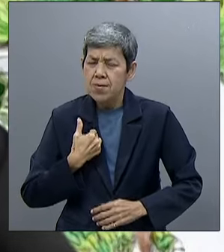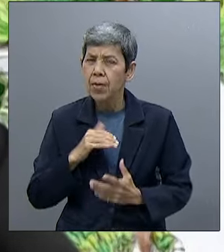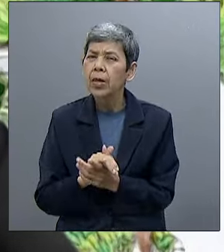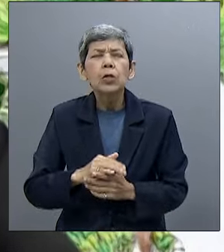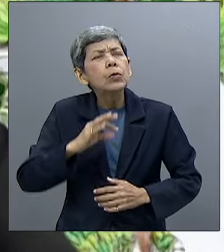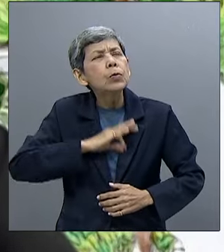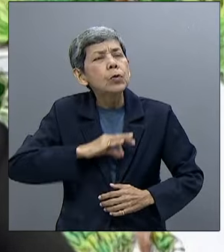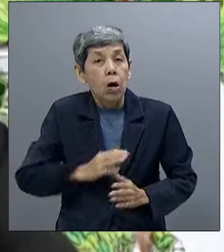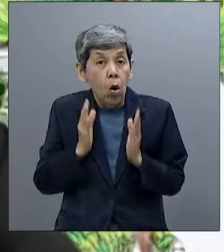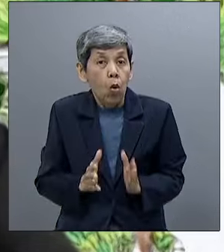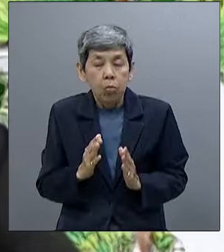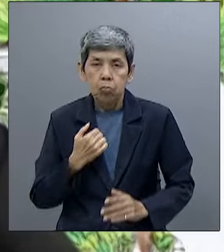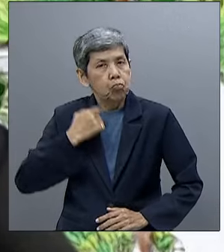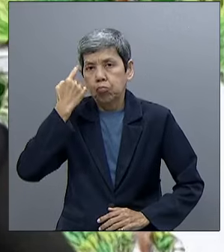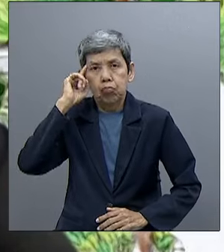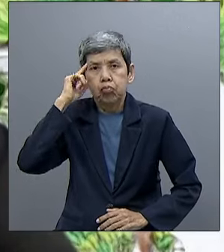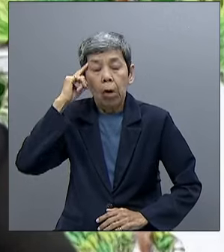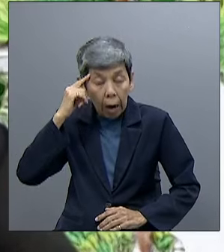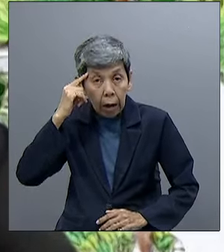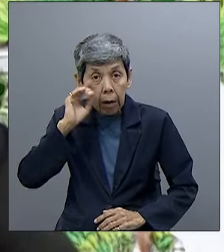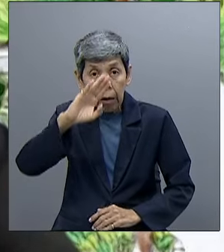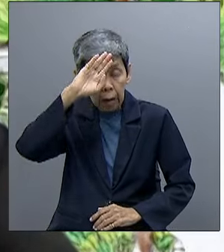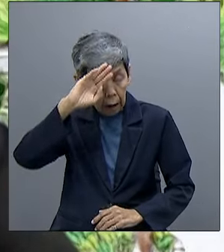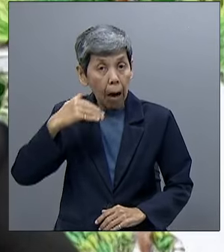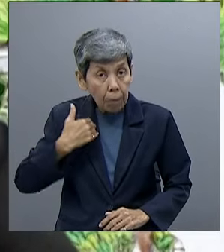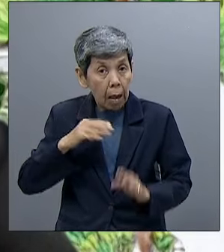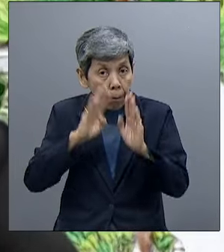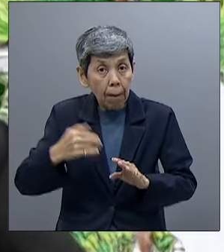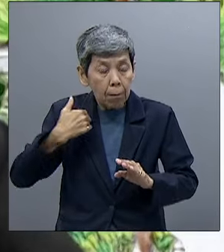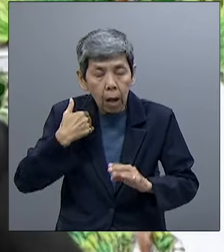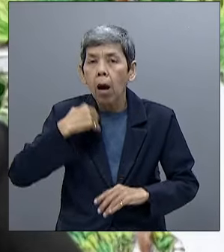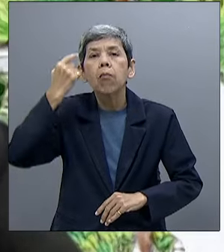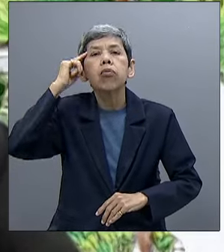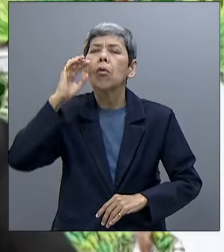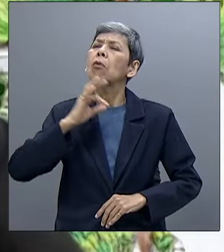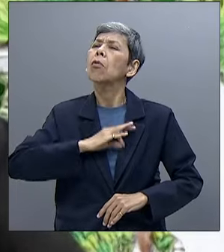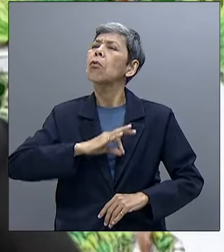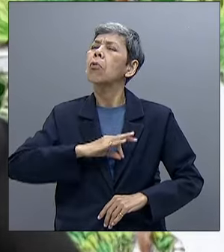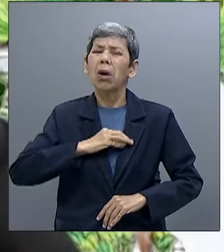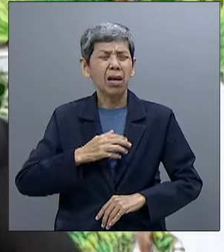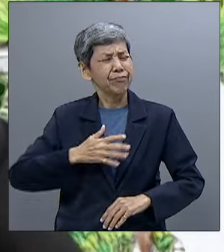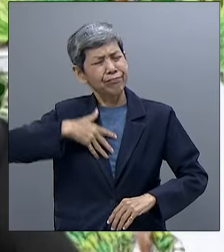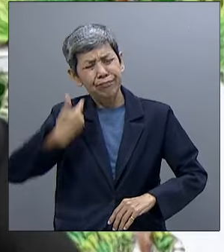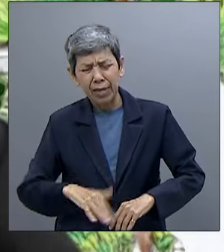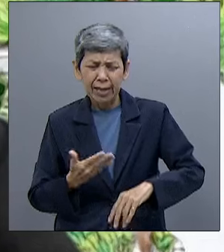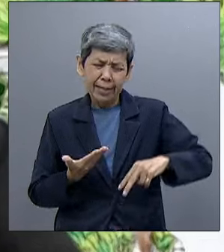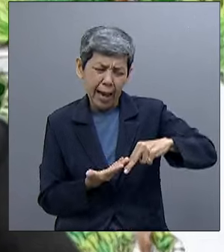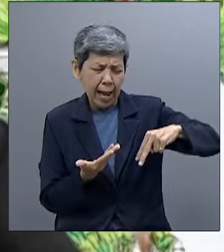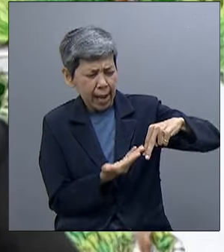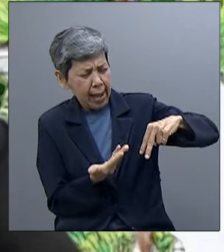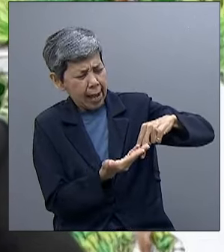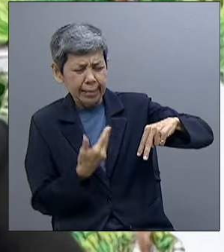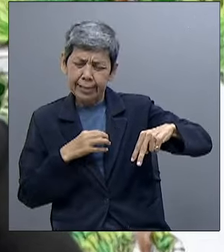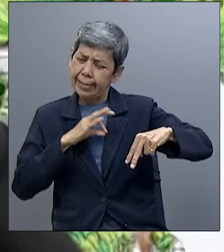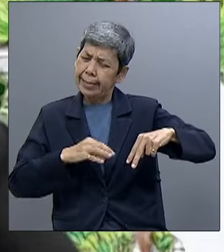แต่ว่าคนเราเนี่ยไม่ทราบนะคะว่ามีโรคนี้เกิดขึ้นก็อาจจะรู้สึกว่าเป็นความรู้สึกไม่สุขสบายในขาเฉยๆหรือเปล่า